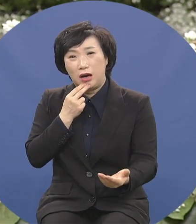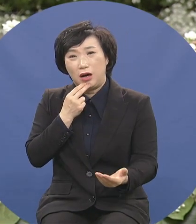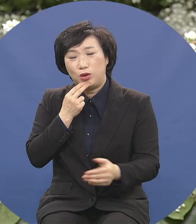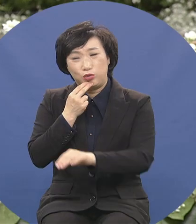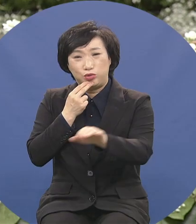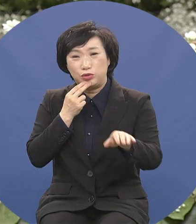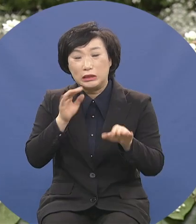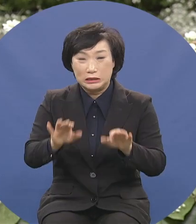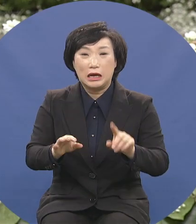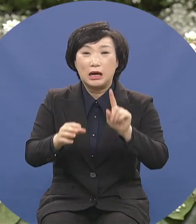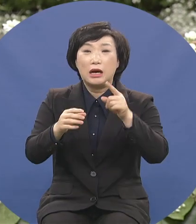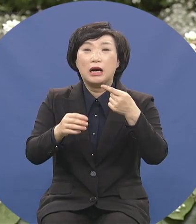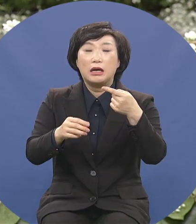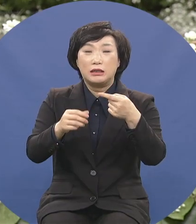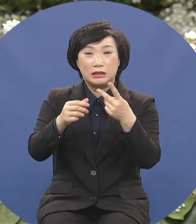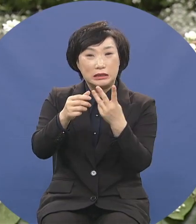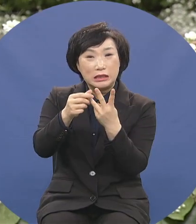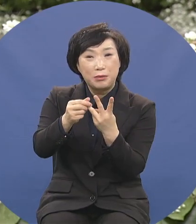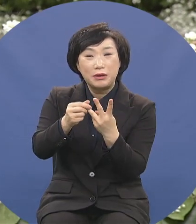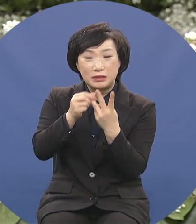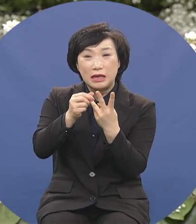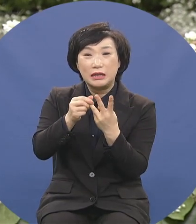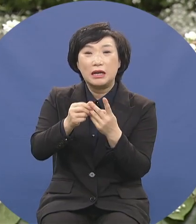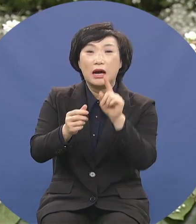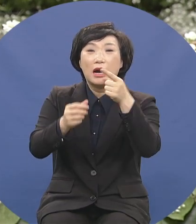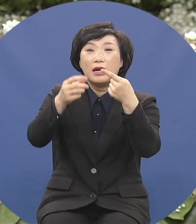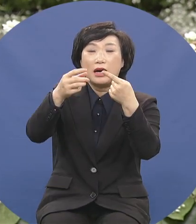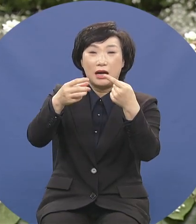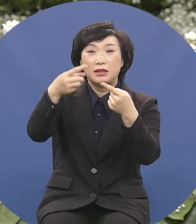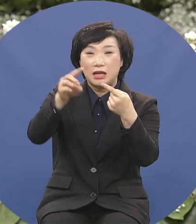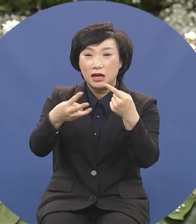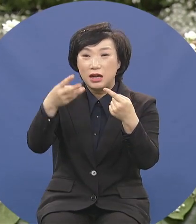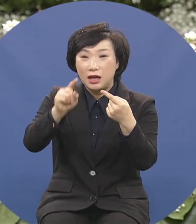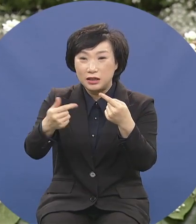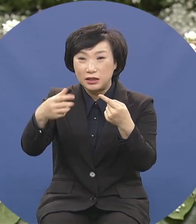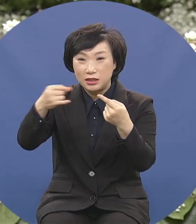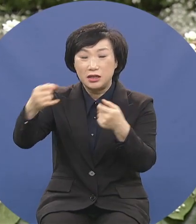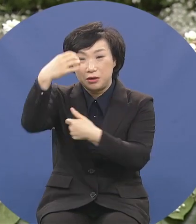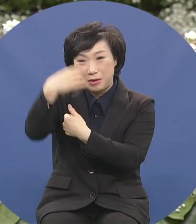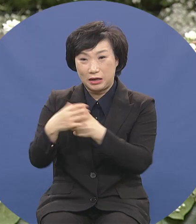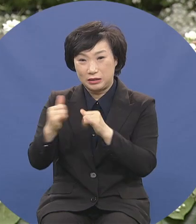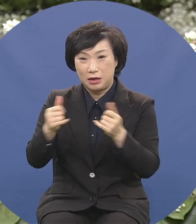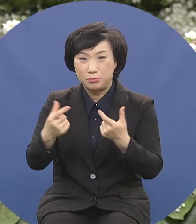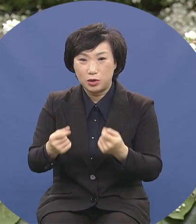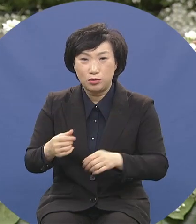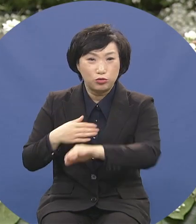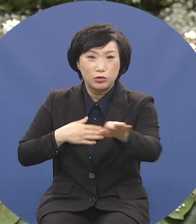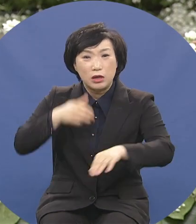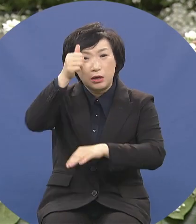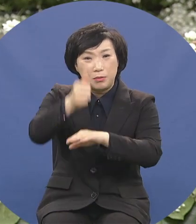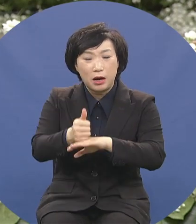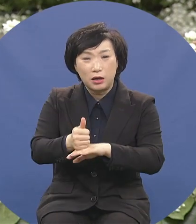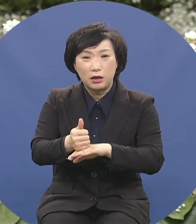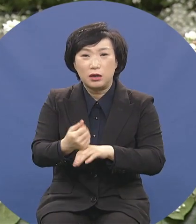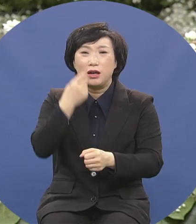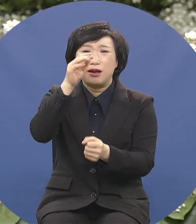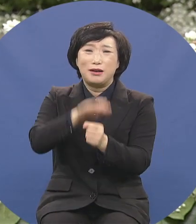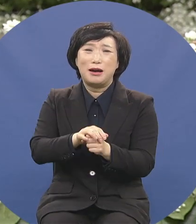우리는 한 달란트 받은 자와 같이 비참한 최후의 날이